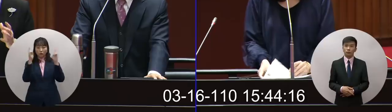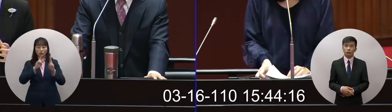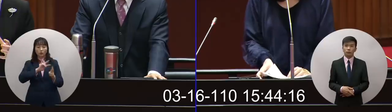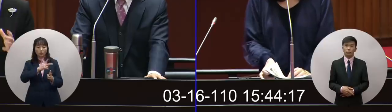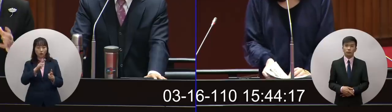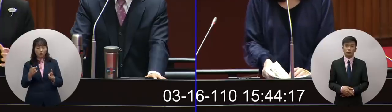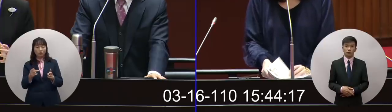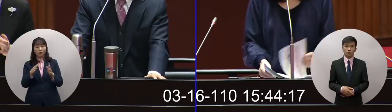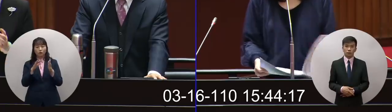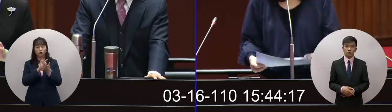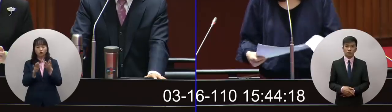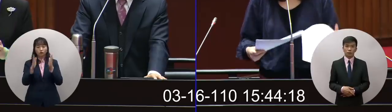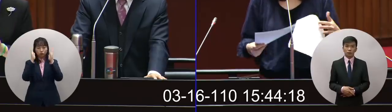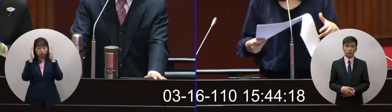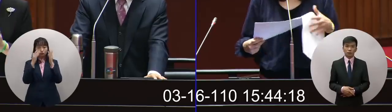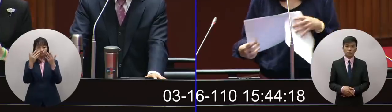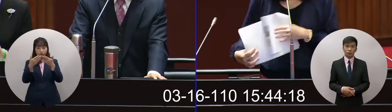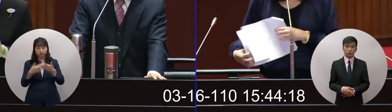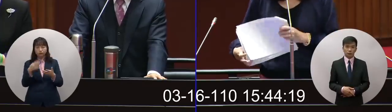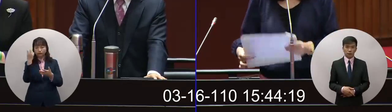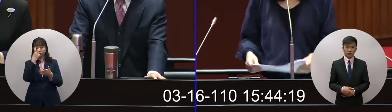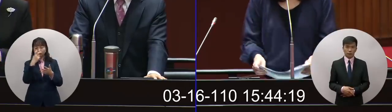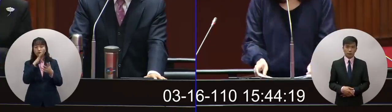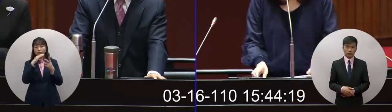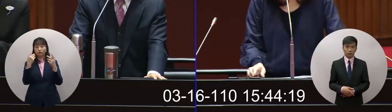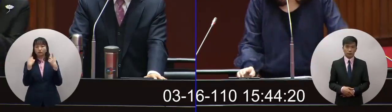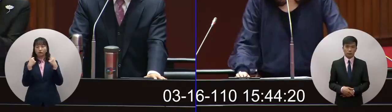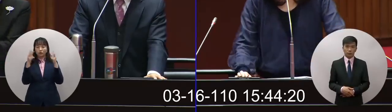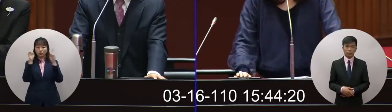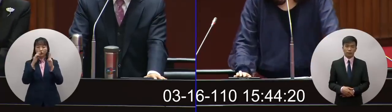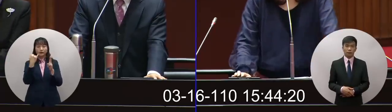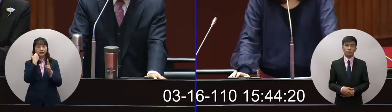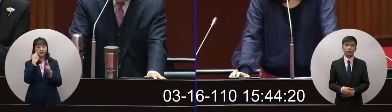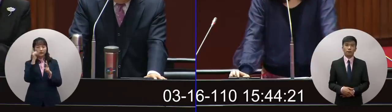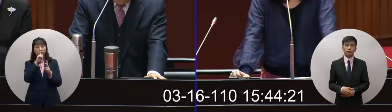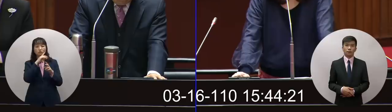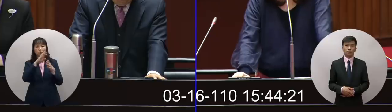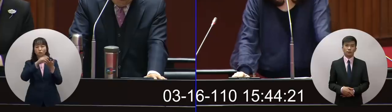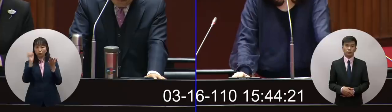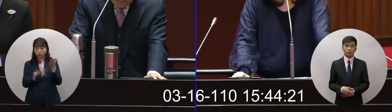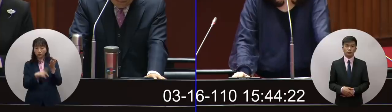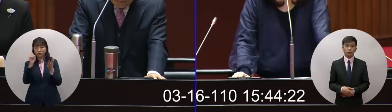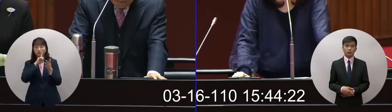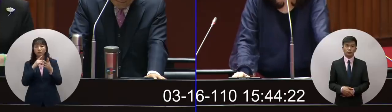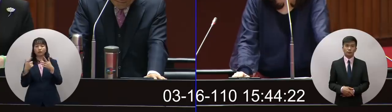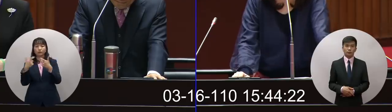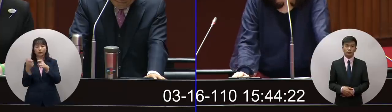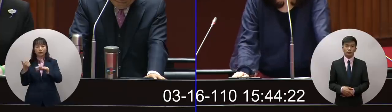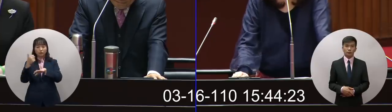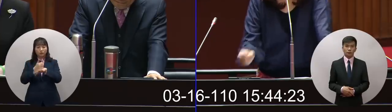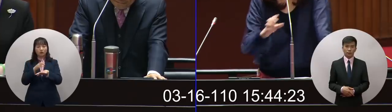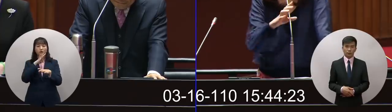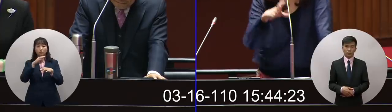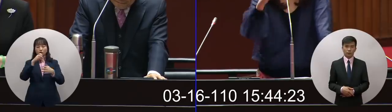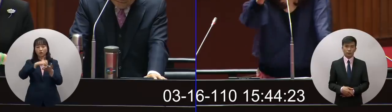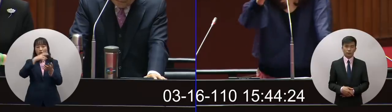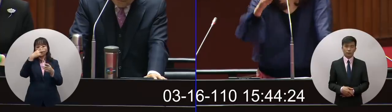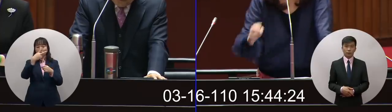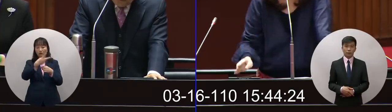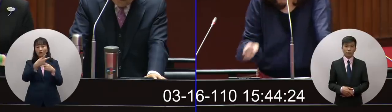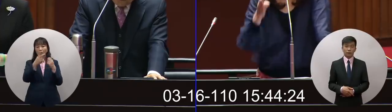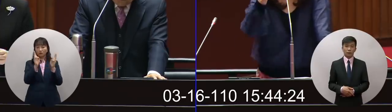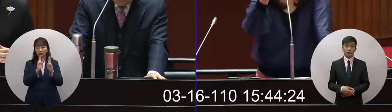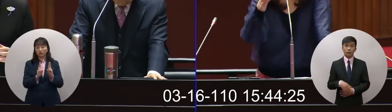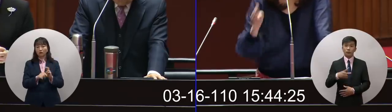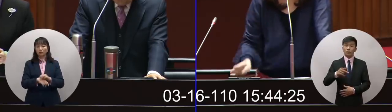个非常用心的在盘点所有能源的哪些是要下来，哪些是上来。那像核二的， 那是不是有第四